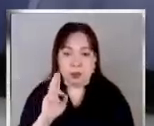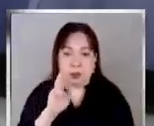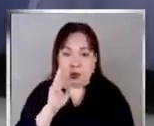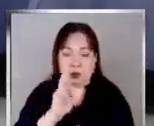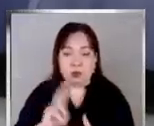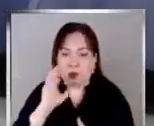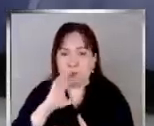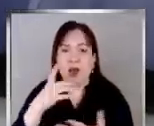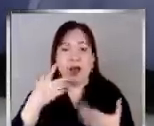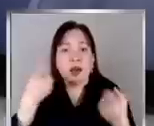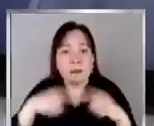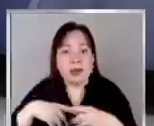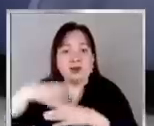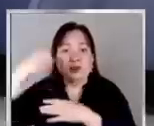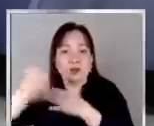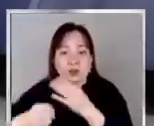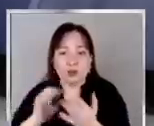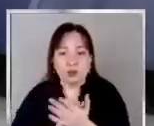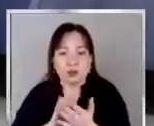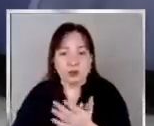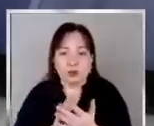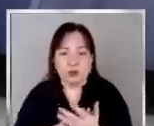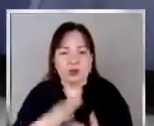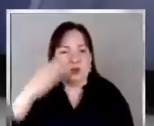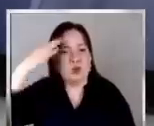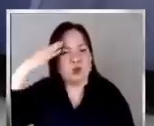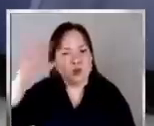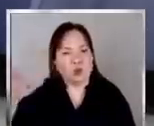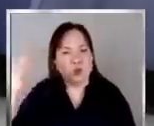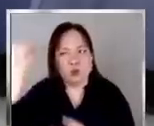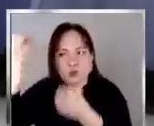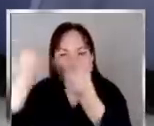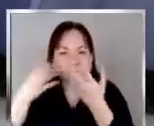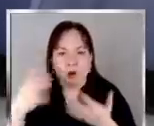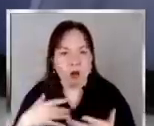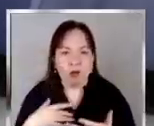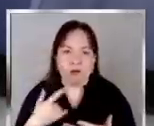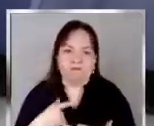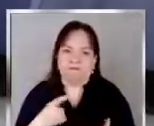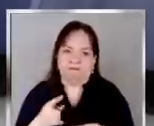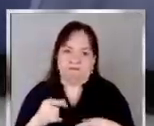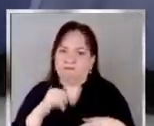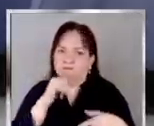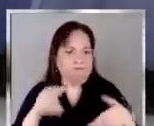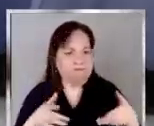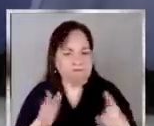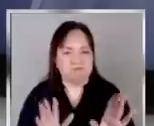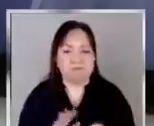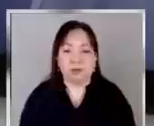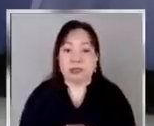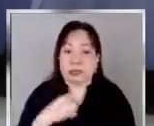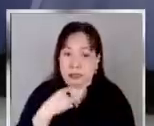ng campus, kaya hindi nila ito nalaman agad at lalong hindi raw tinotolerate. Binigyan din din ng